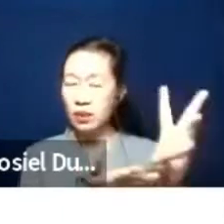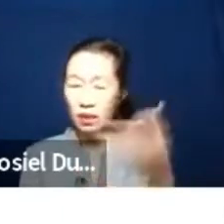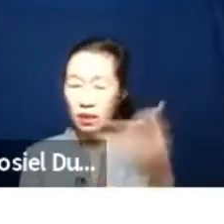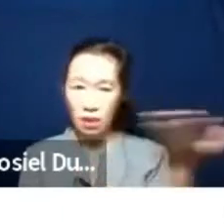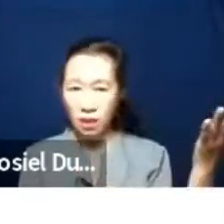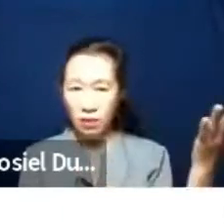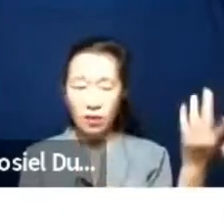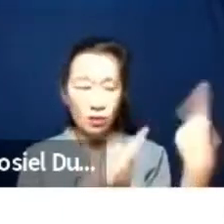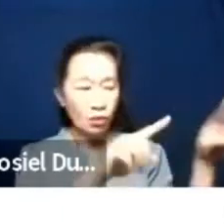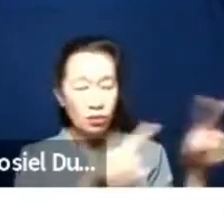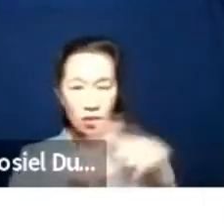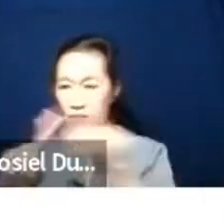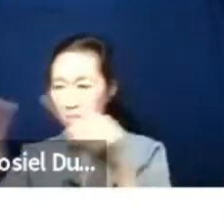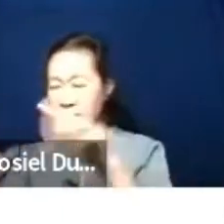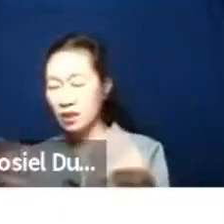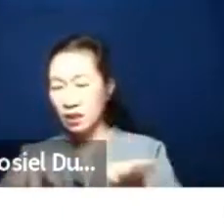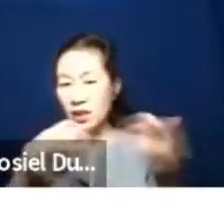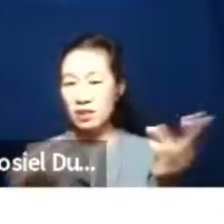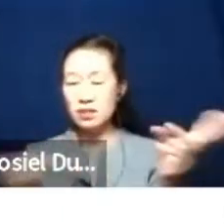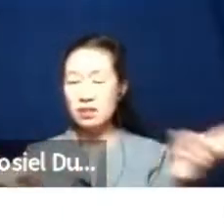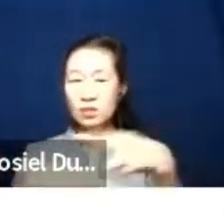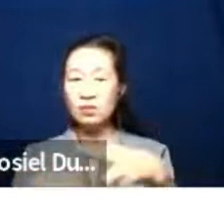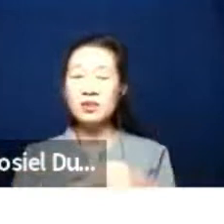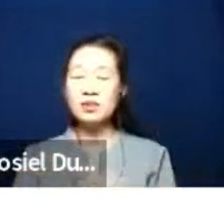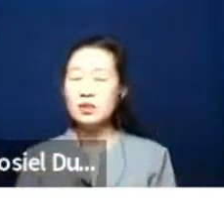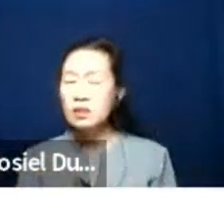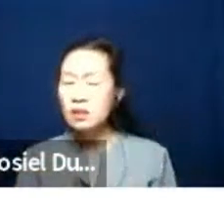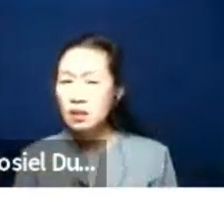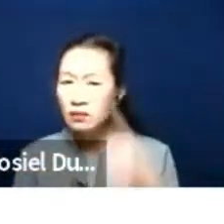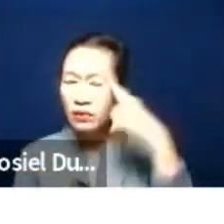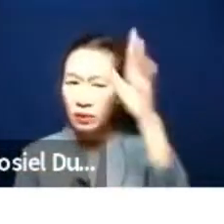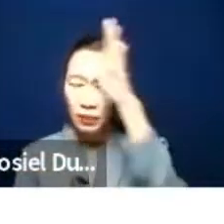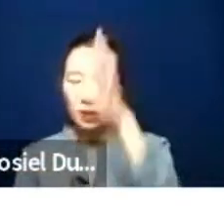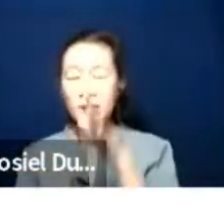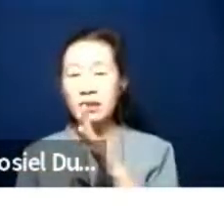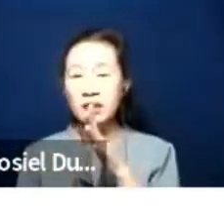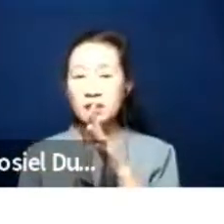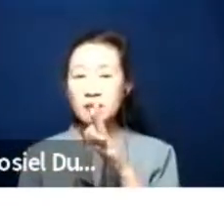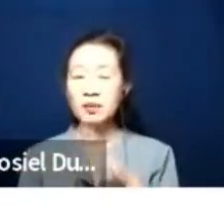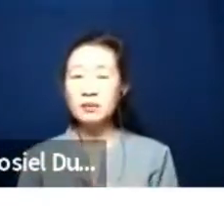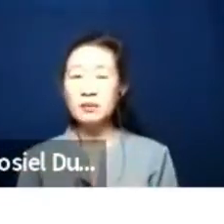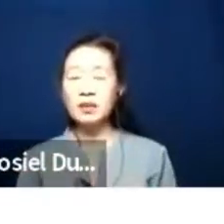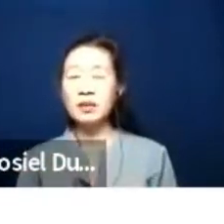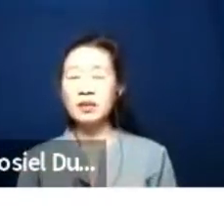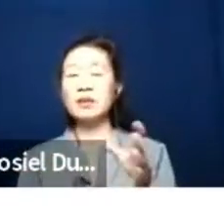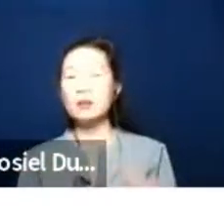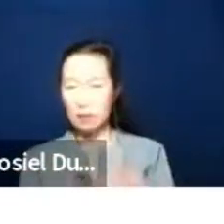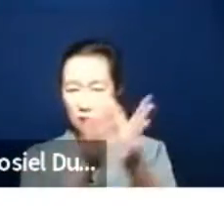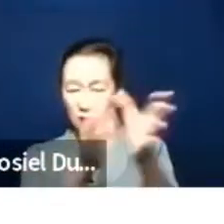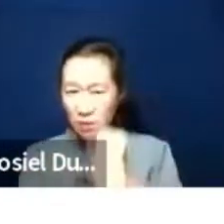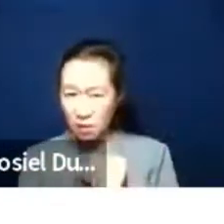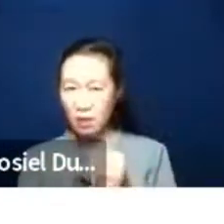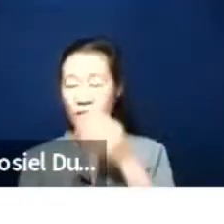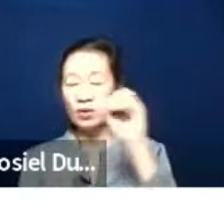the week. So sila yung iikot sa iba't ibang classroom, sa mga yayas o mga parents, magte-take down sila ng orders.